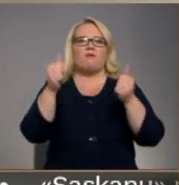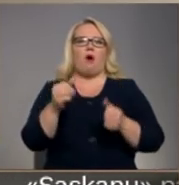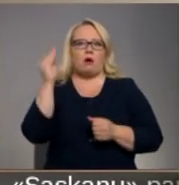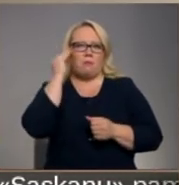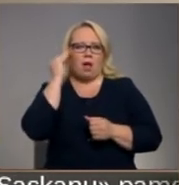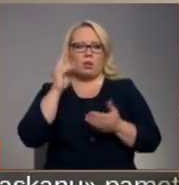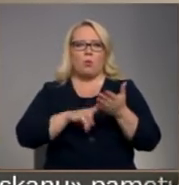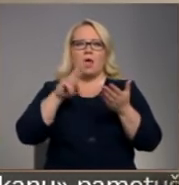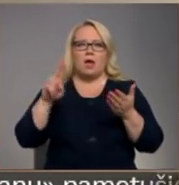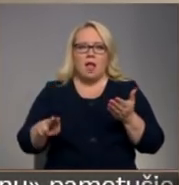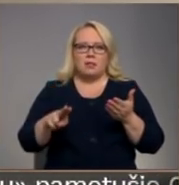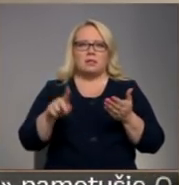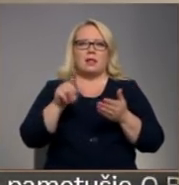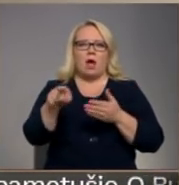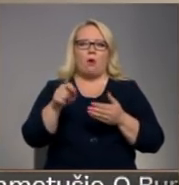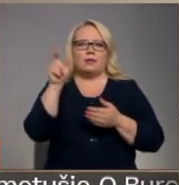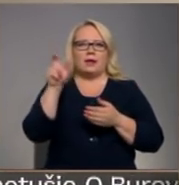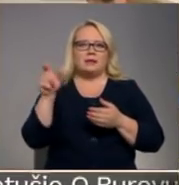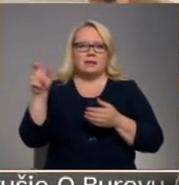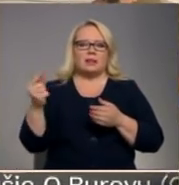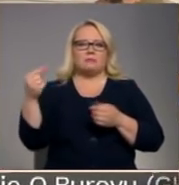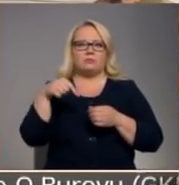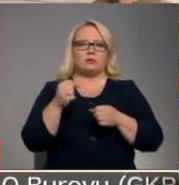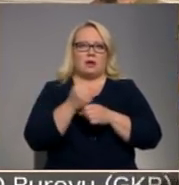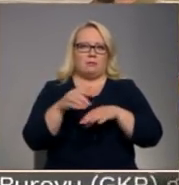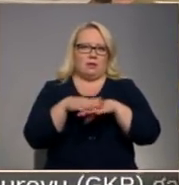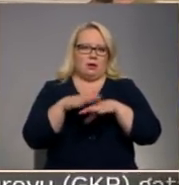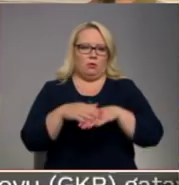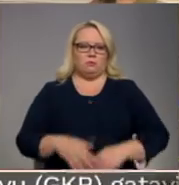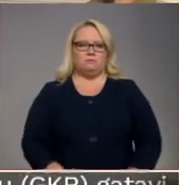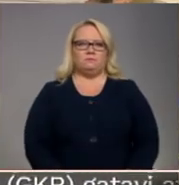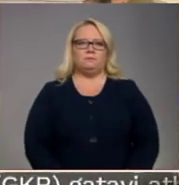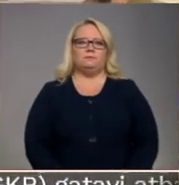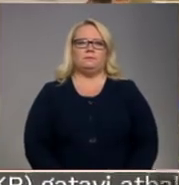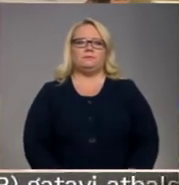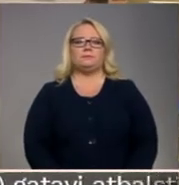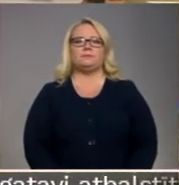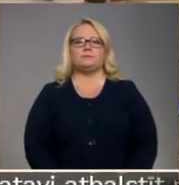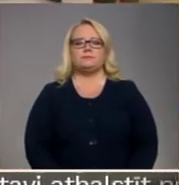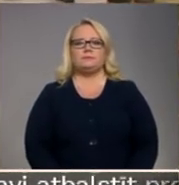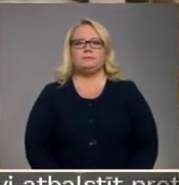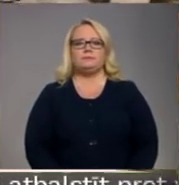un ļaut rezidentiem ātrāk nonākt darba tirgū. Aikīns Mārs Jurgensons, Ivars Šepickis, Latvijas televīzija.